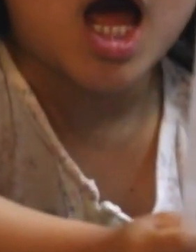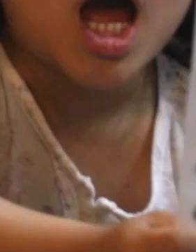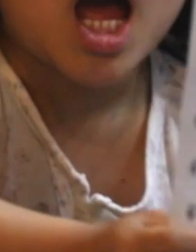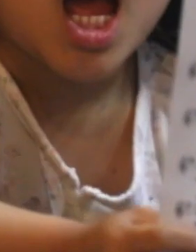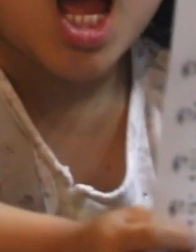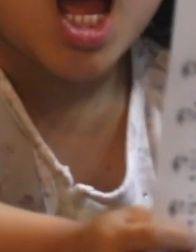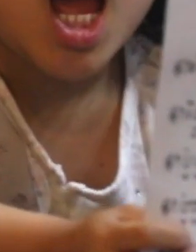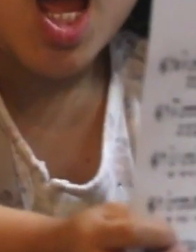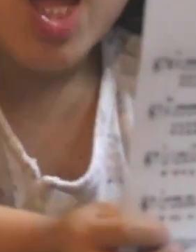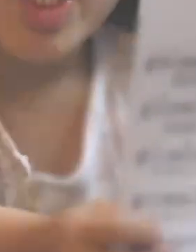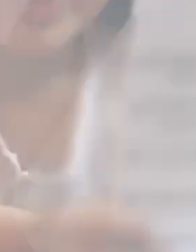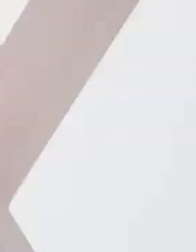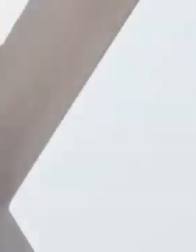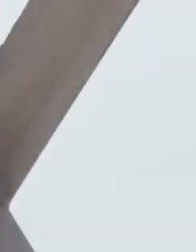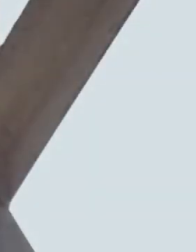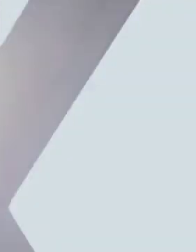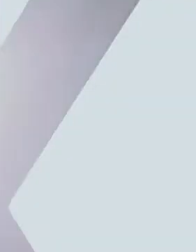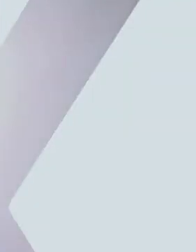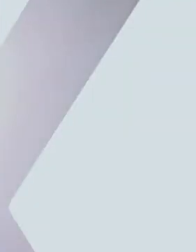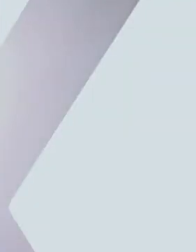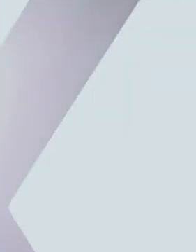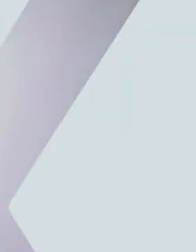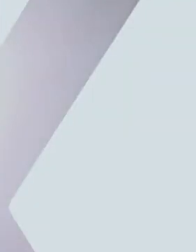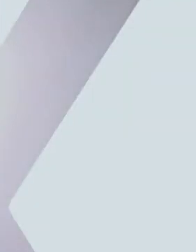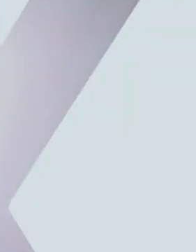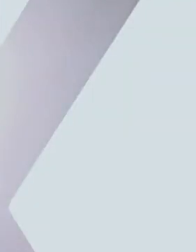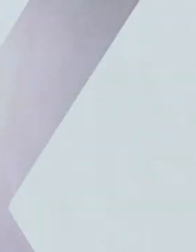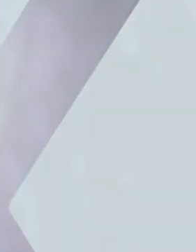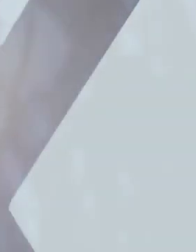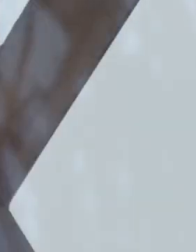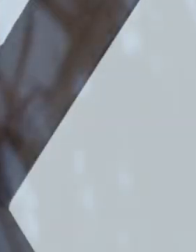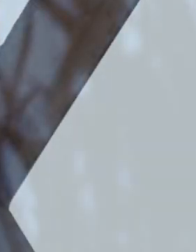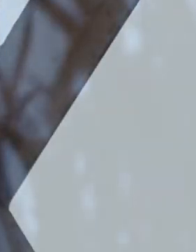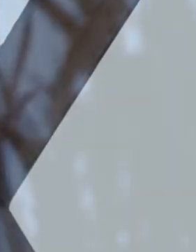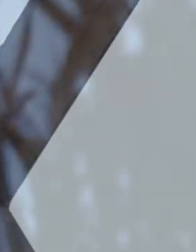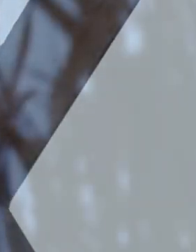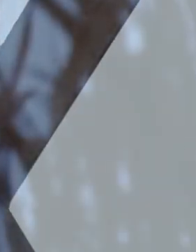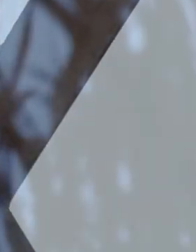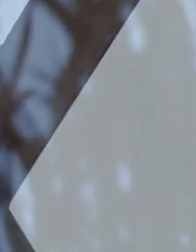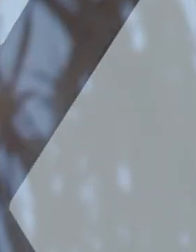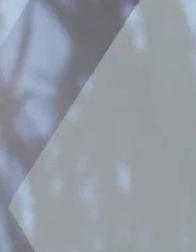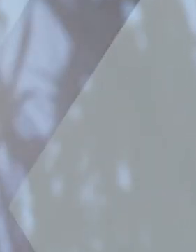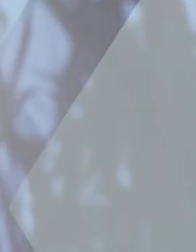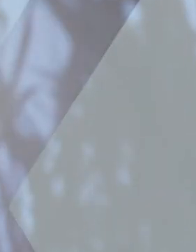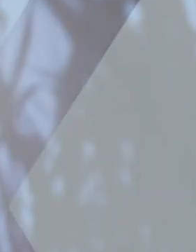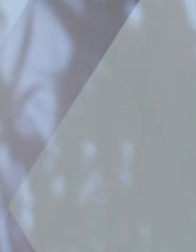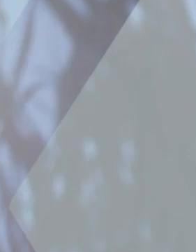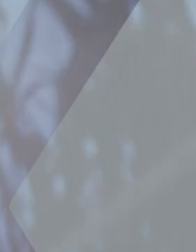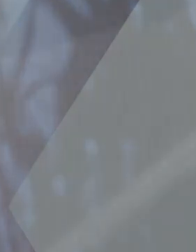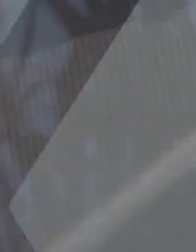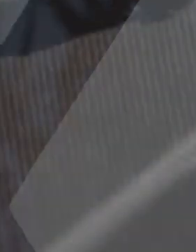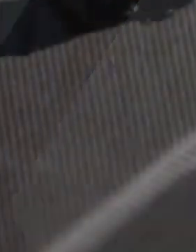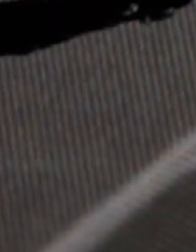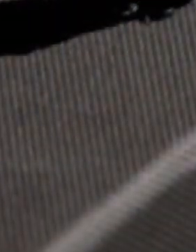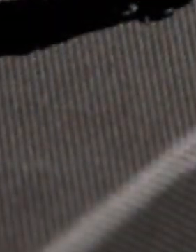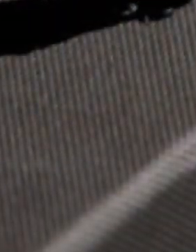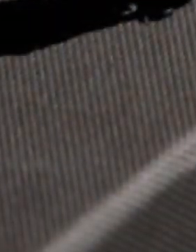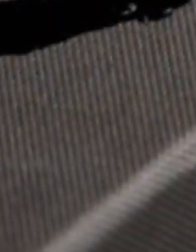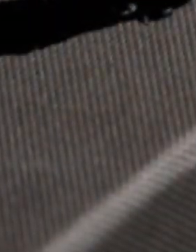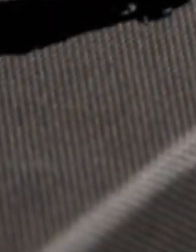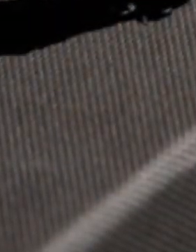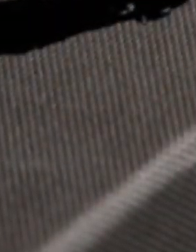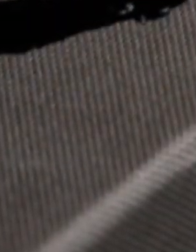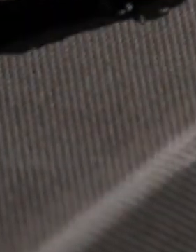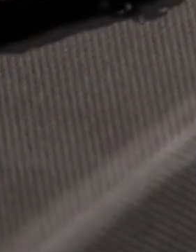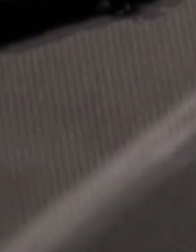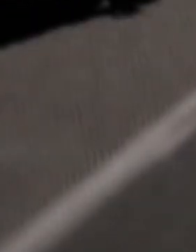믿음으로 바로 설 것입니다. 예수 그리스도의 생명의 복음으로 하나 되는 한국교회, 개혁주의